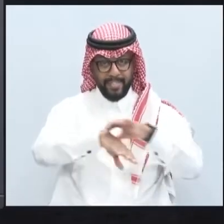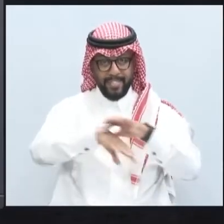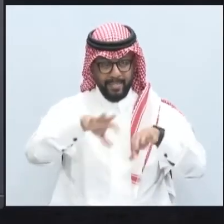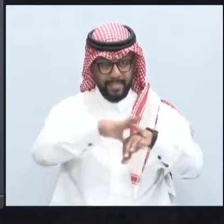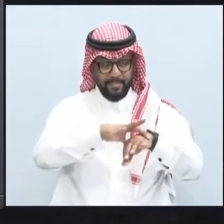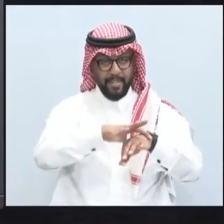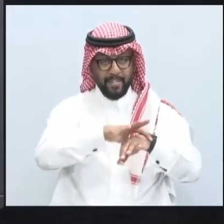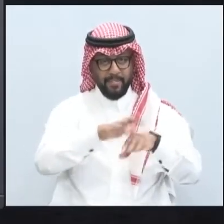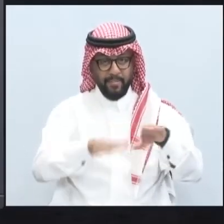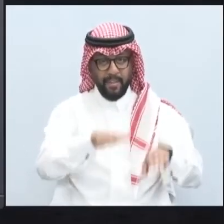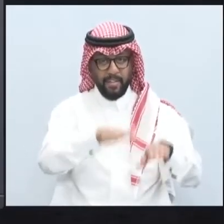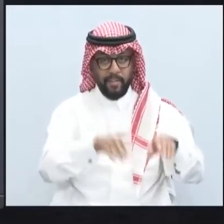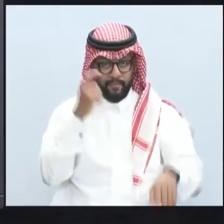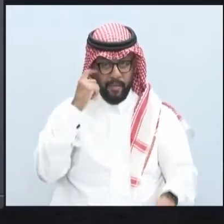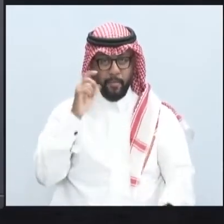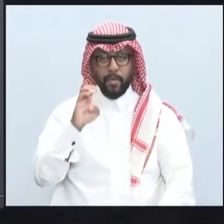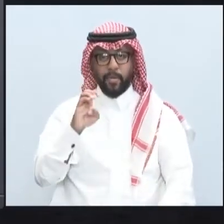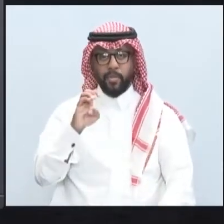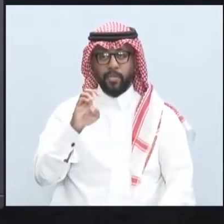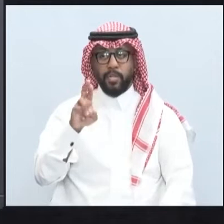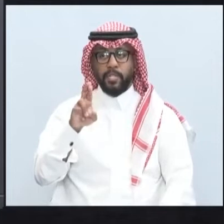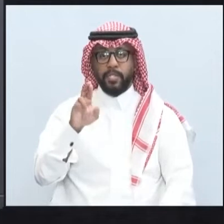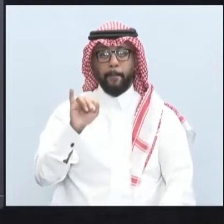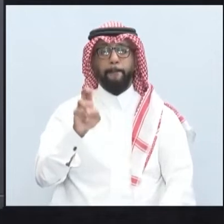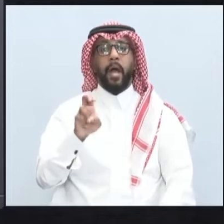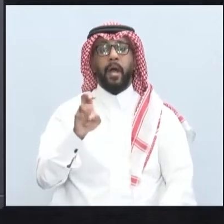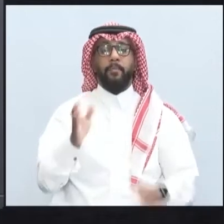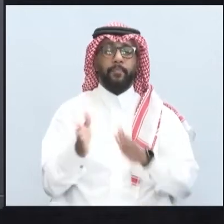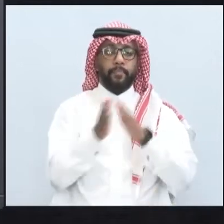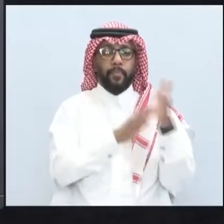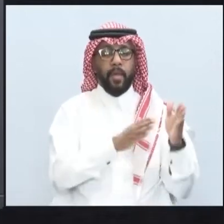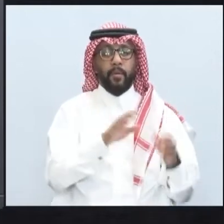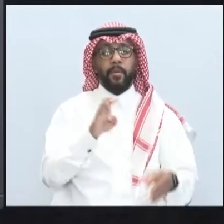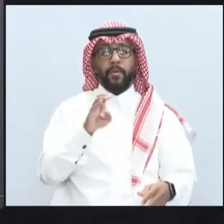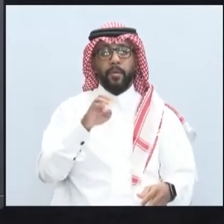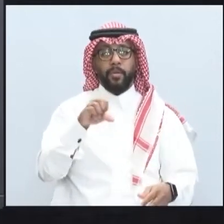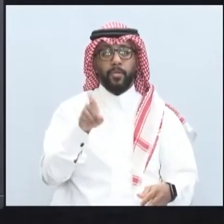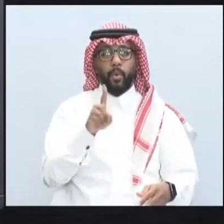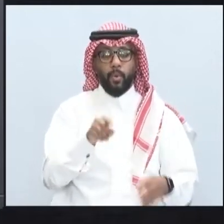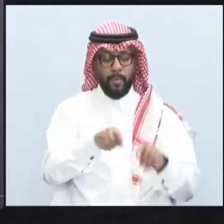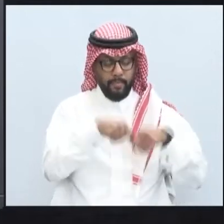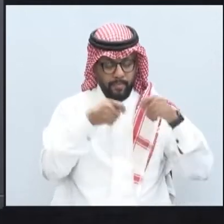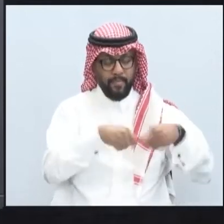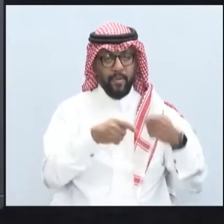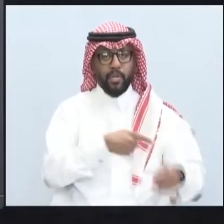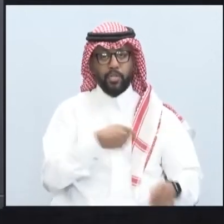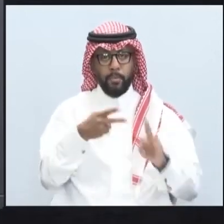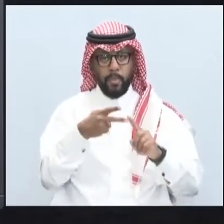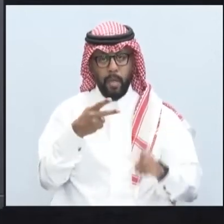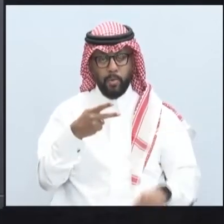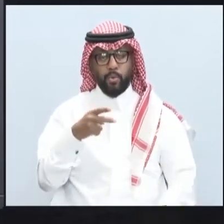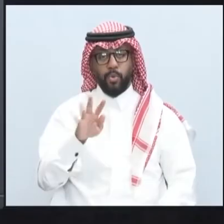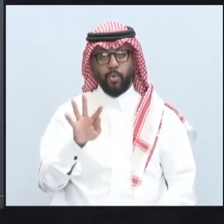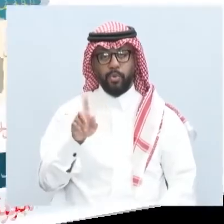الجورب فهو او الاسم الاخر ماذا الشراب بارك الله فيكم يا